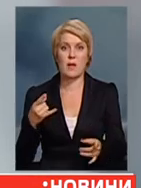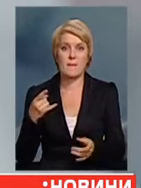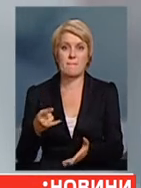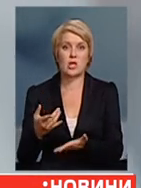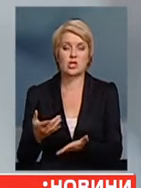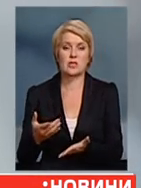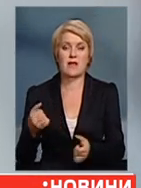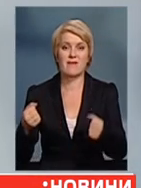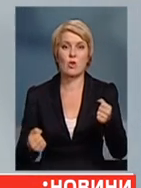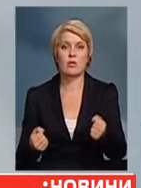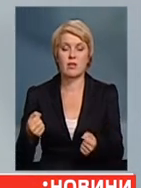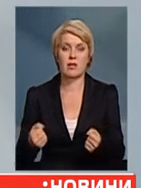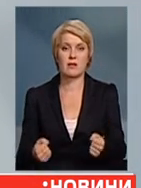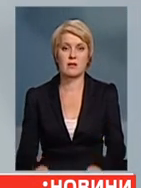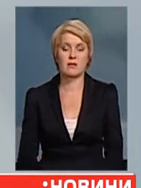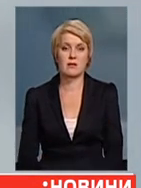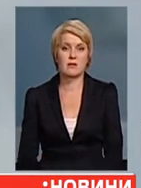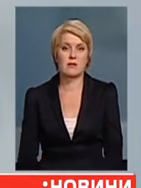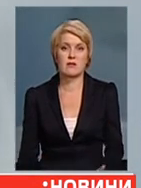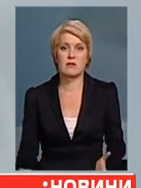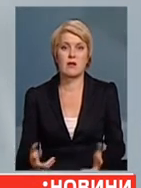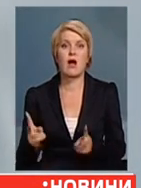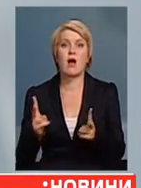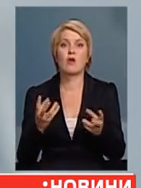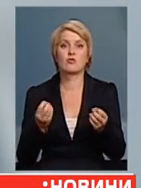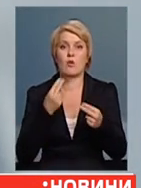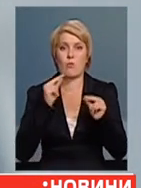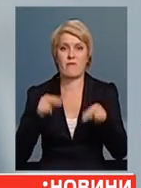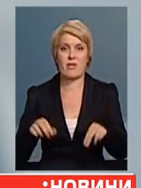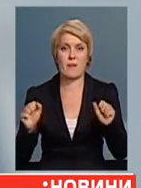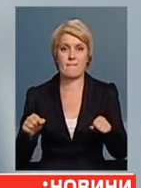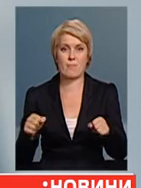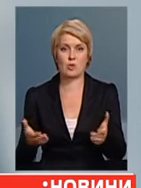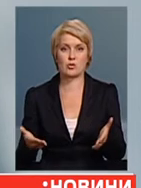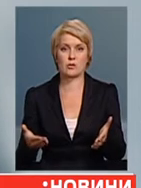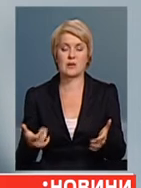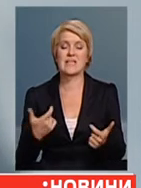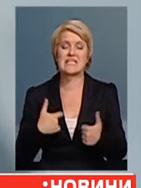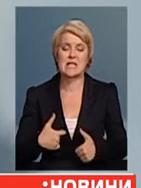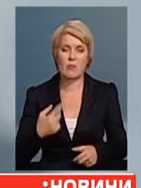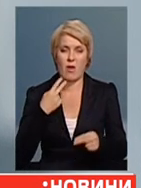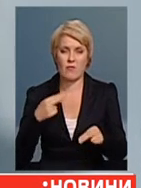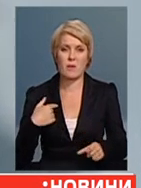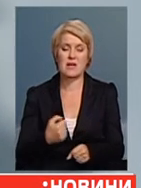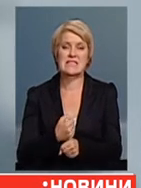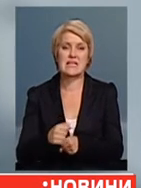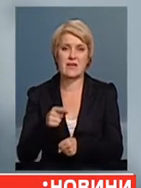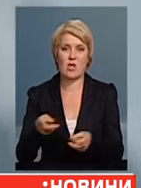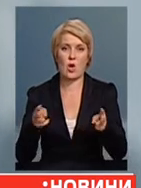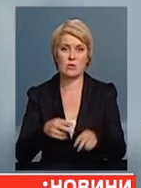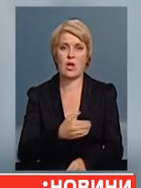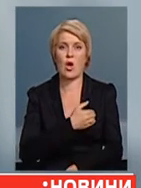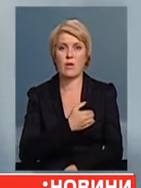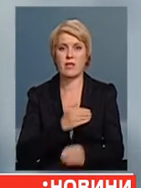вот, водитель. Больше я не знаю, кого обвинять можно. И себя обвиняем, то, что мы его заставили остаться, он